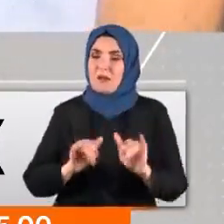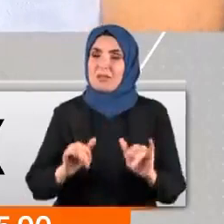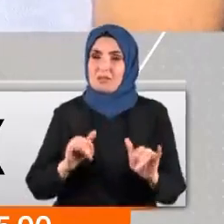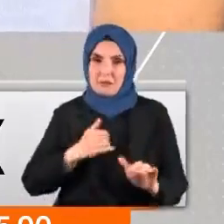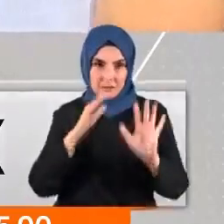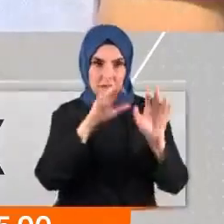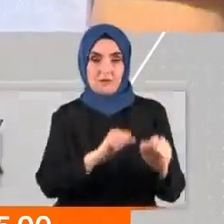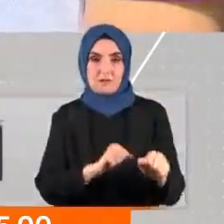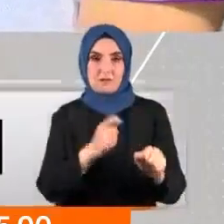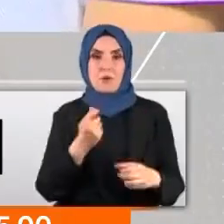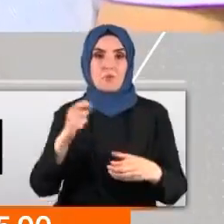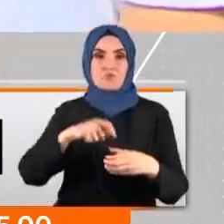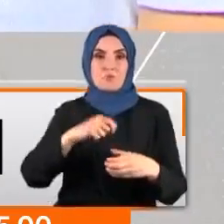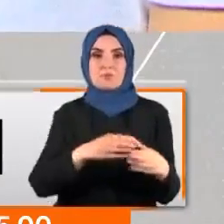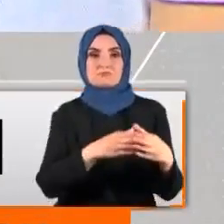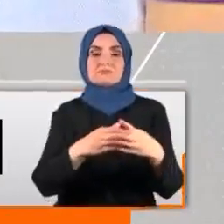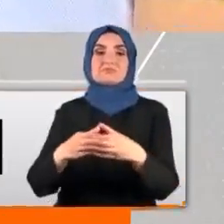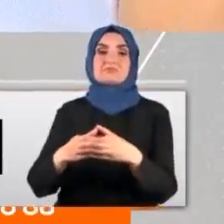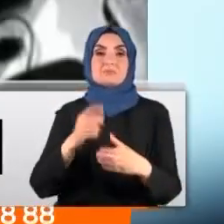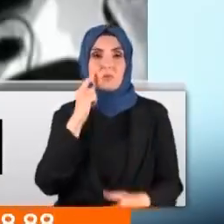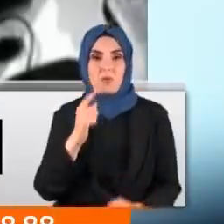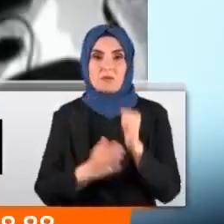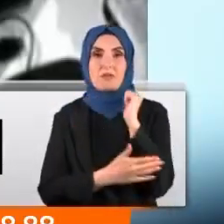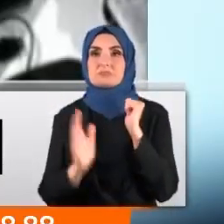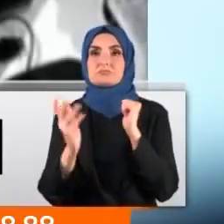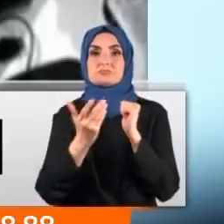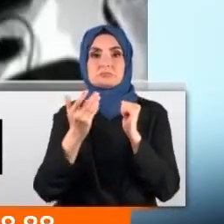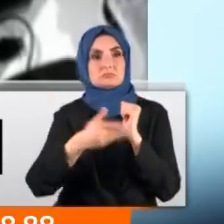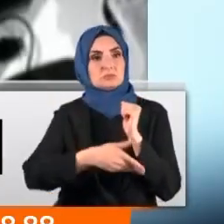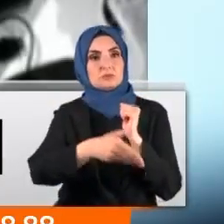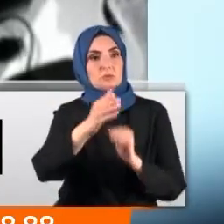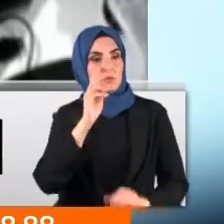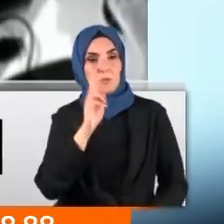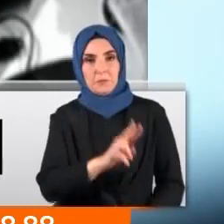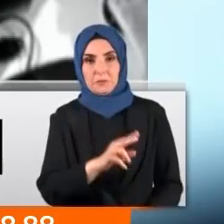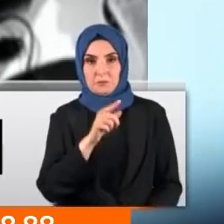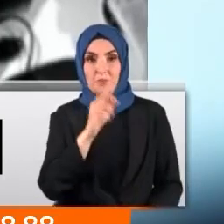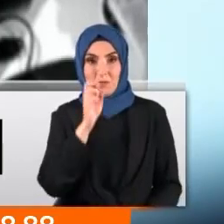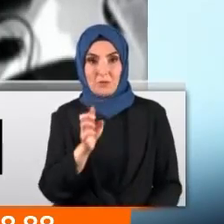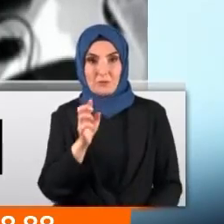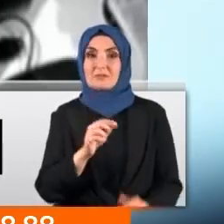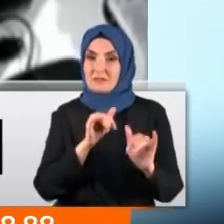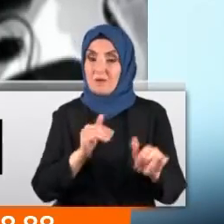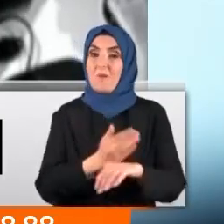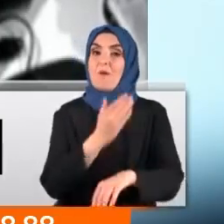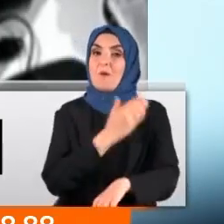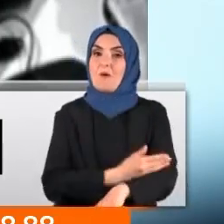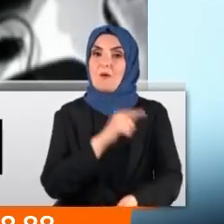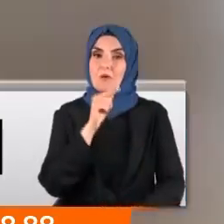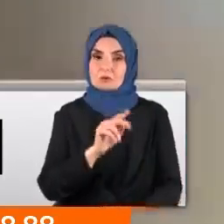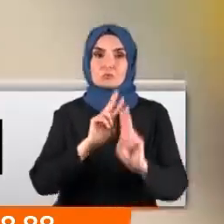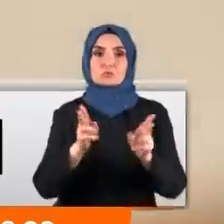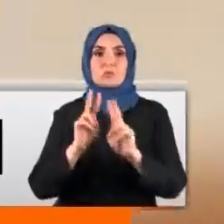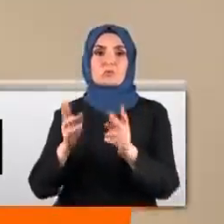kumbara elinde yardım toplayarak gidiyordu. O dolandırıcı daha önce de Asenat bebek adına dükkan dükkan dolaşıp kumbara